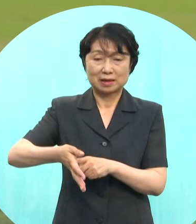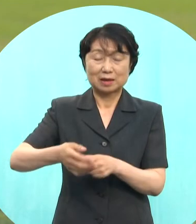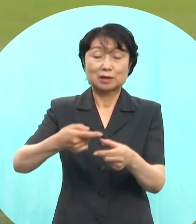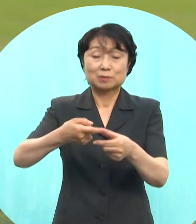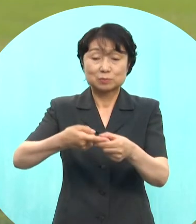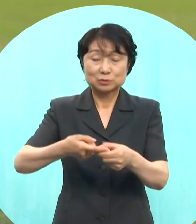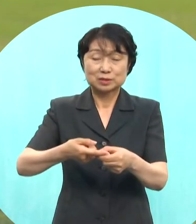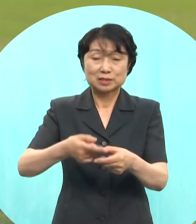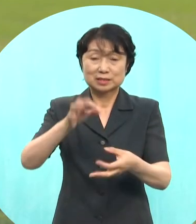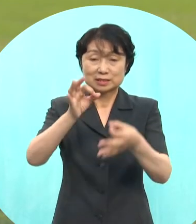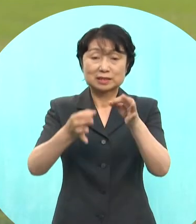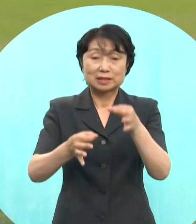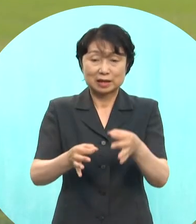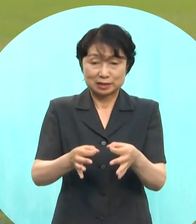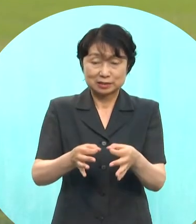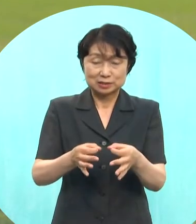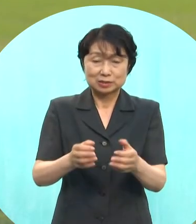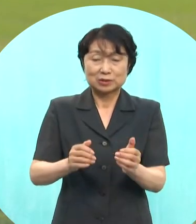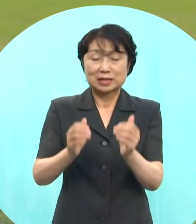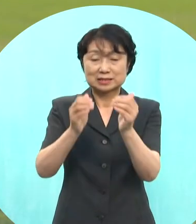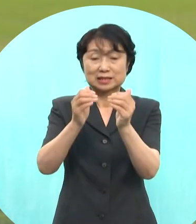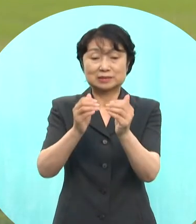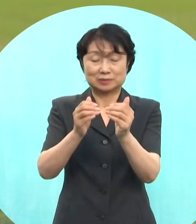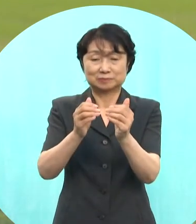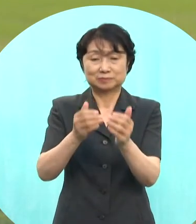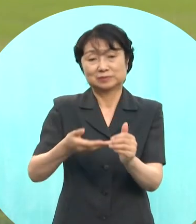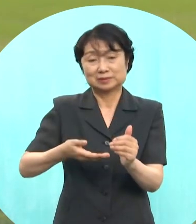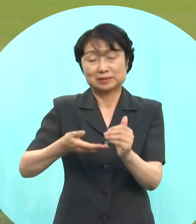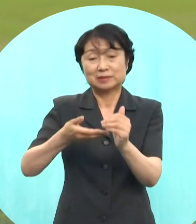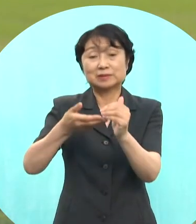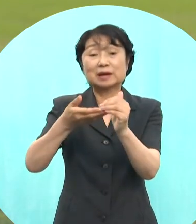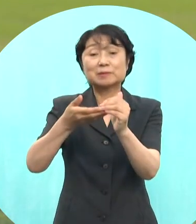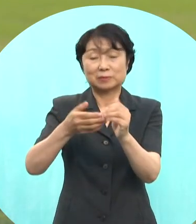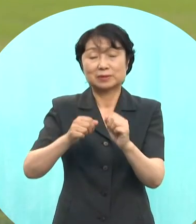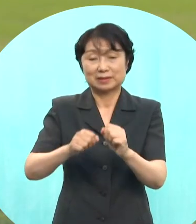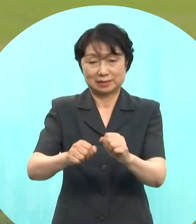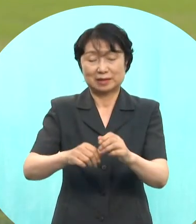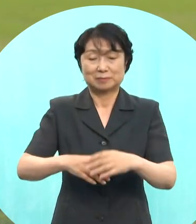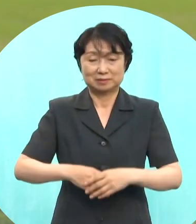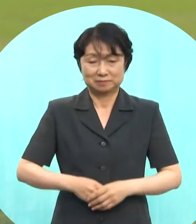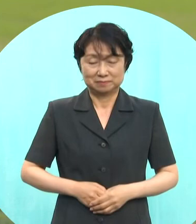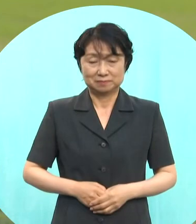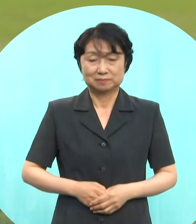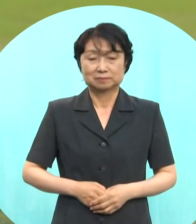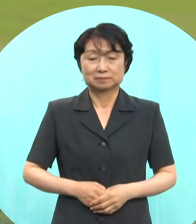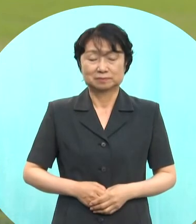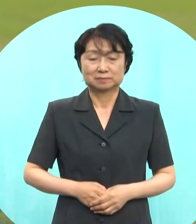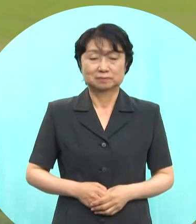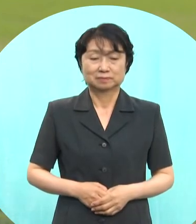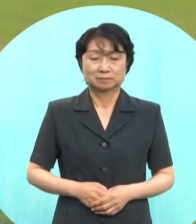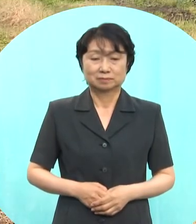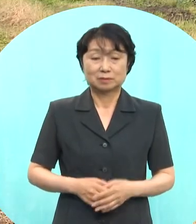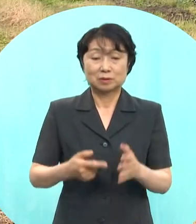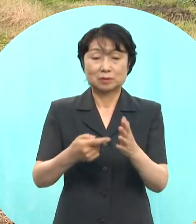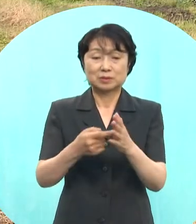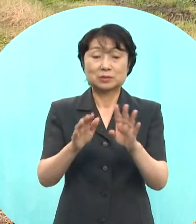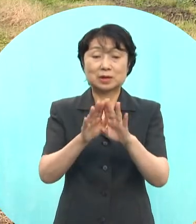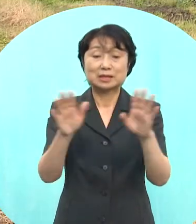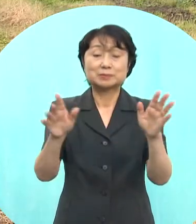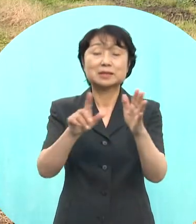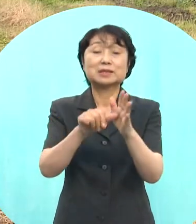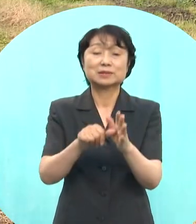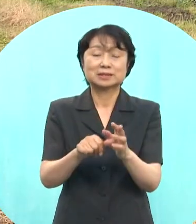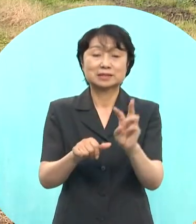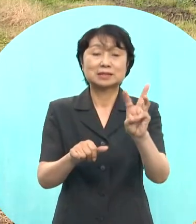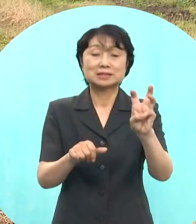じめ麦、大豆、野菜等の栽培を行っています。法人を始め